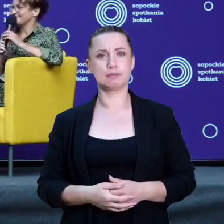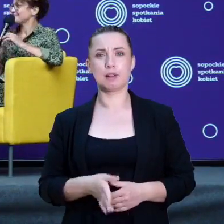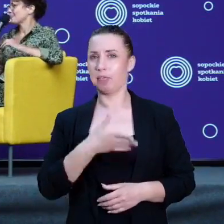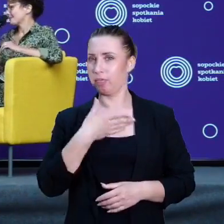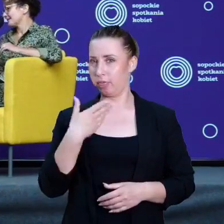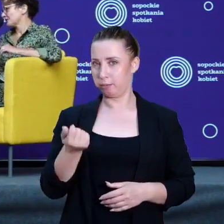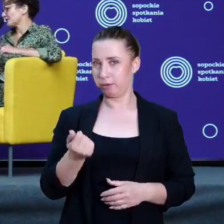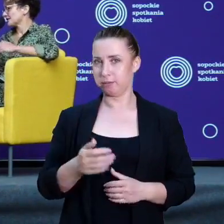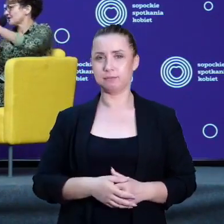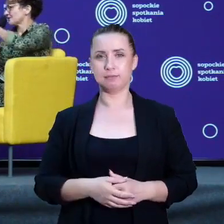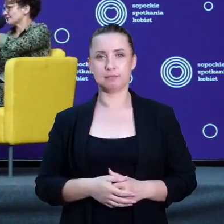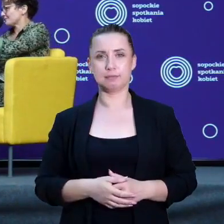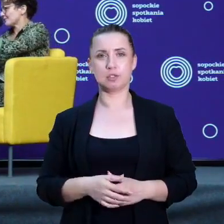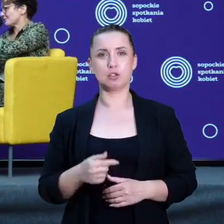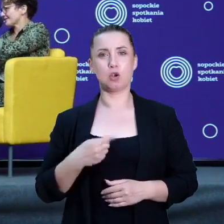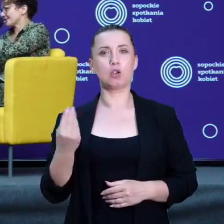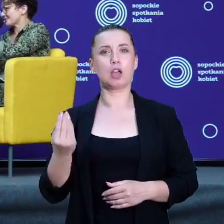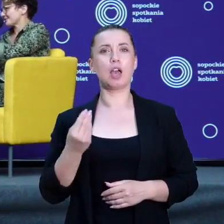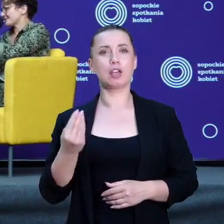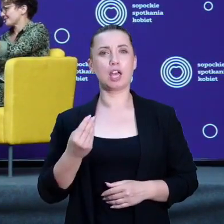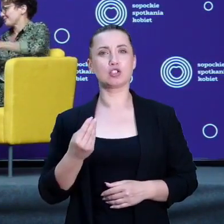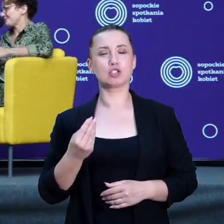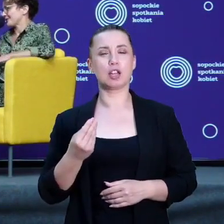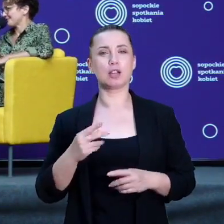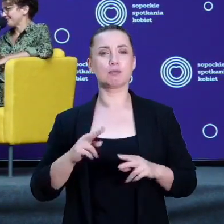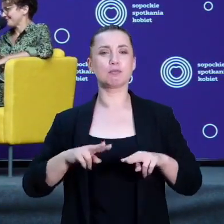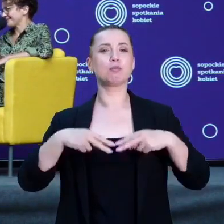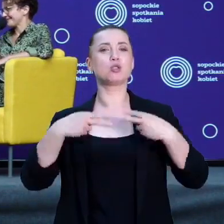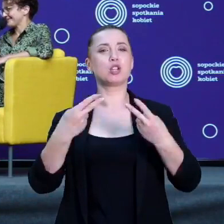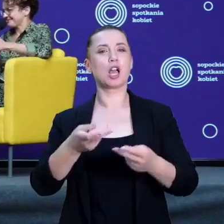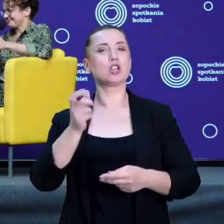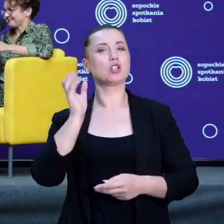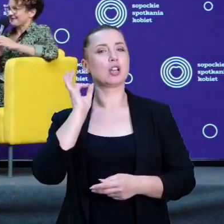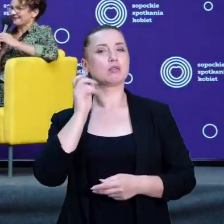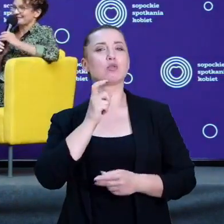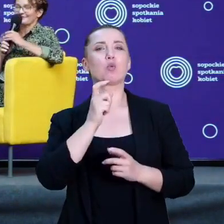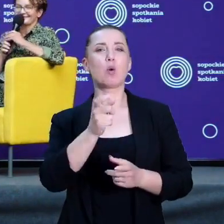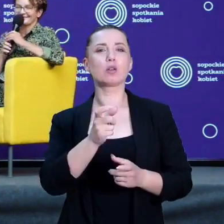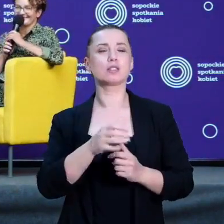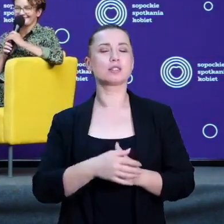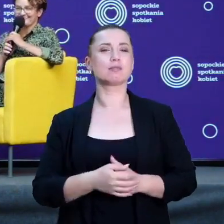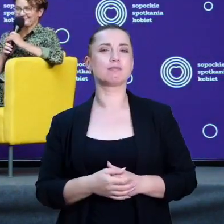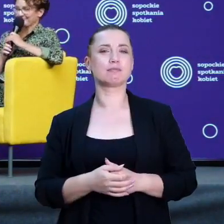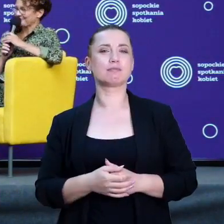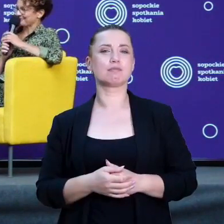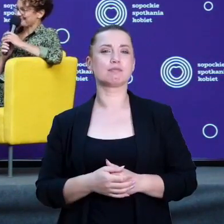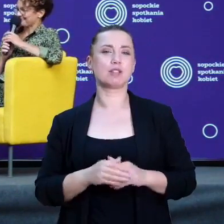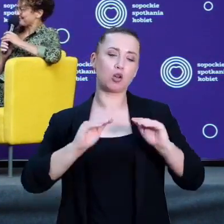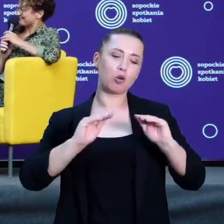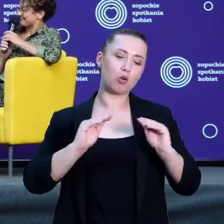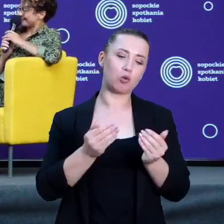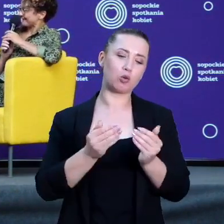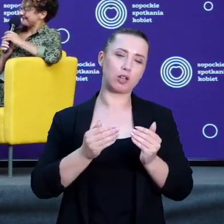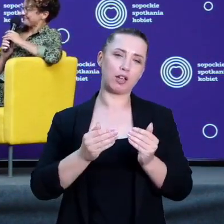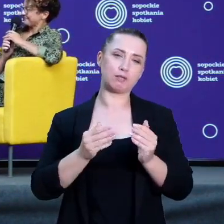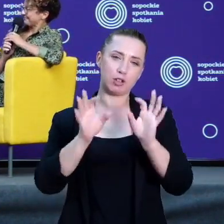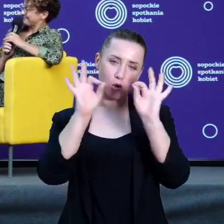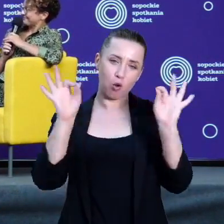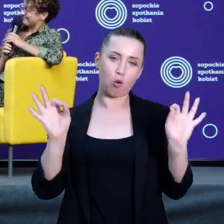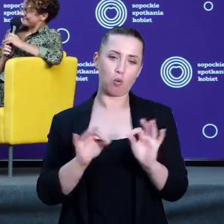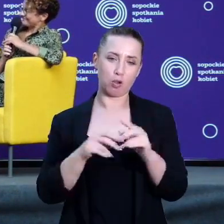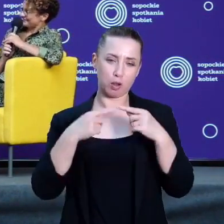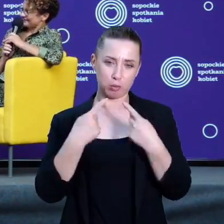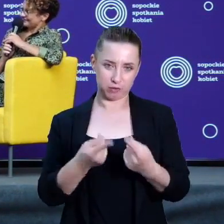Nie ma. To ja jeszcze oddam głos na koniec paniom, na tak zwane krótkie